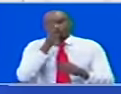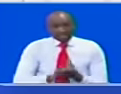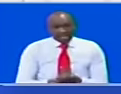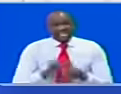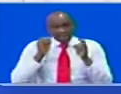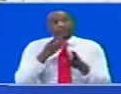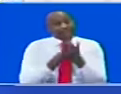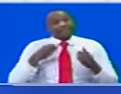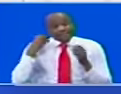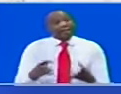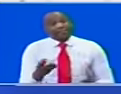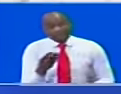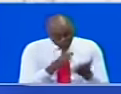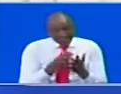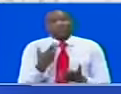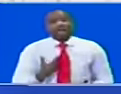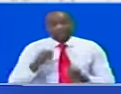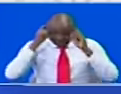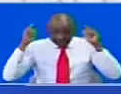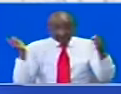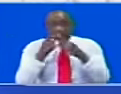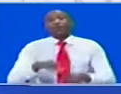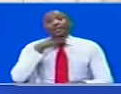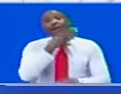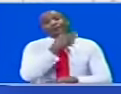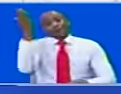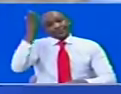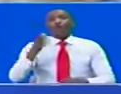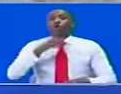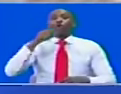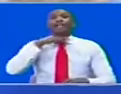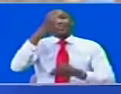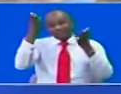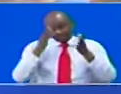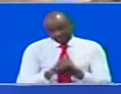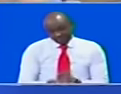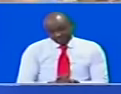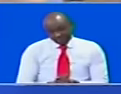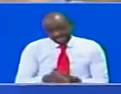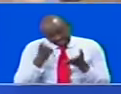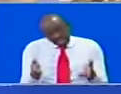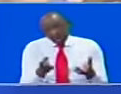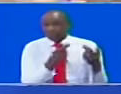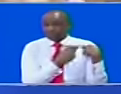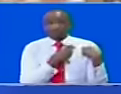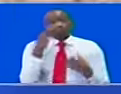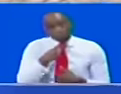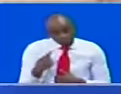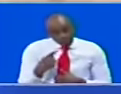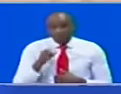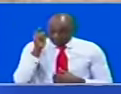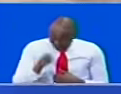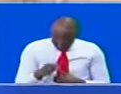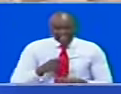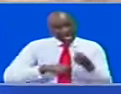Kama una pesa, shauri yako, kupa, enda kupia mtoni. Sasa ni jukumu la sasa husika kuchukua